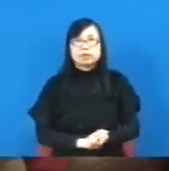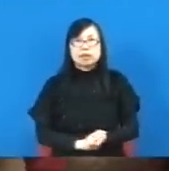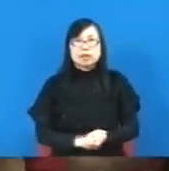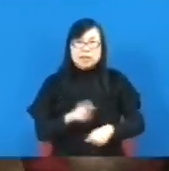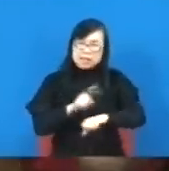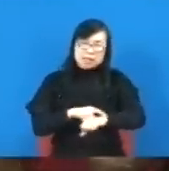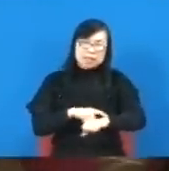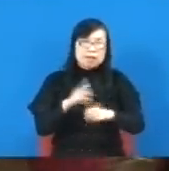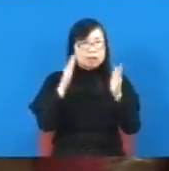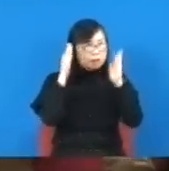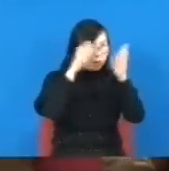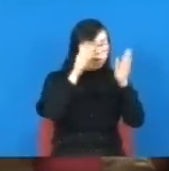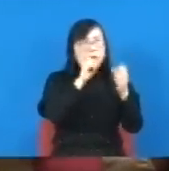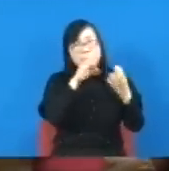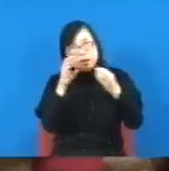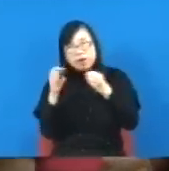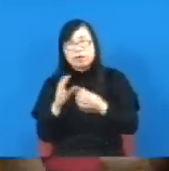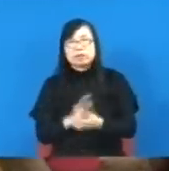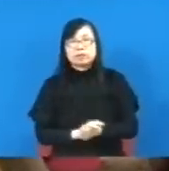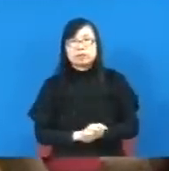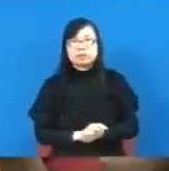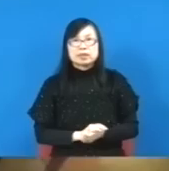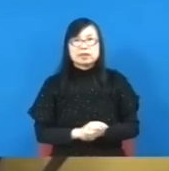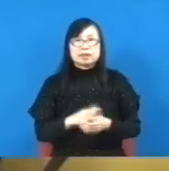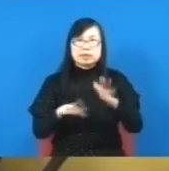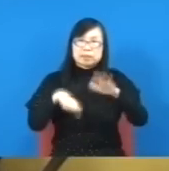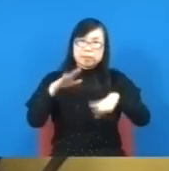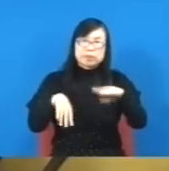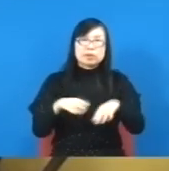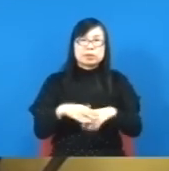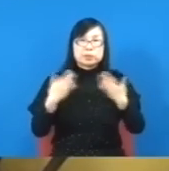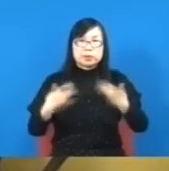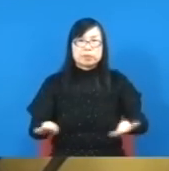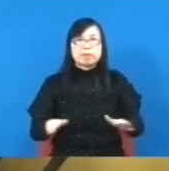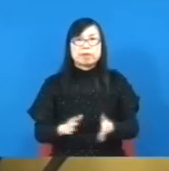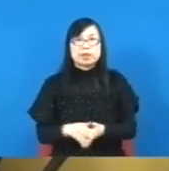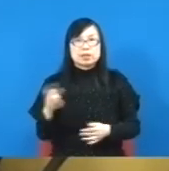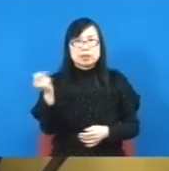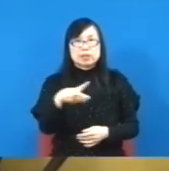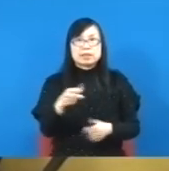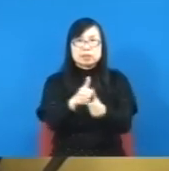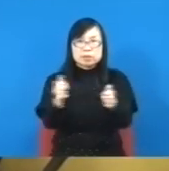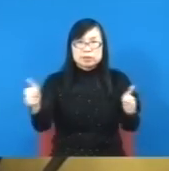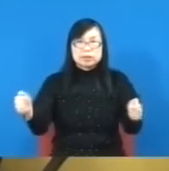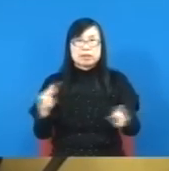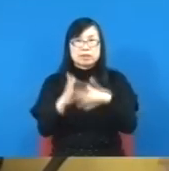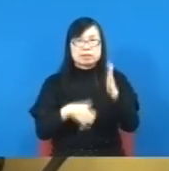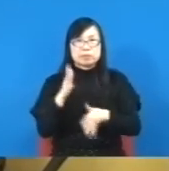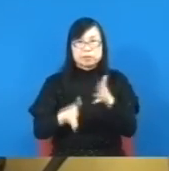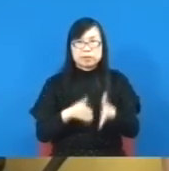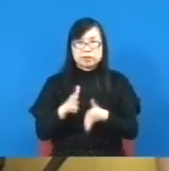唔覺向左望咧，咁吹下咧，就已經係差唔多完啦。咁我哋再一次多謝同我哋做手語